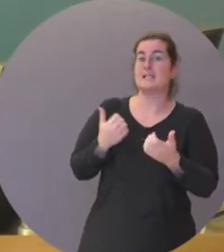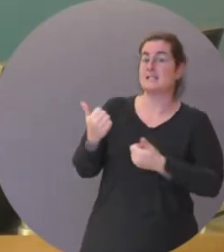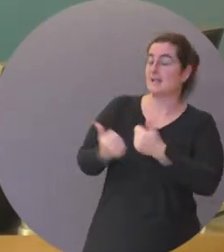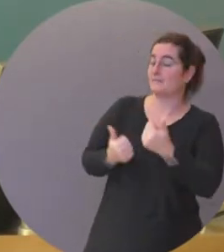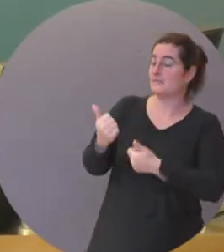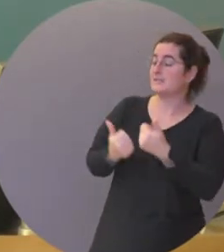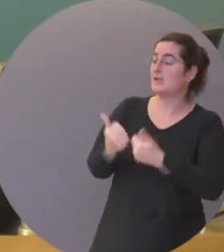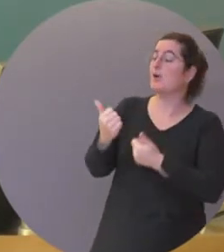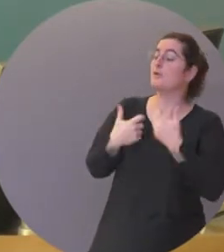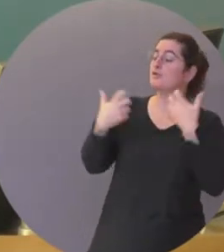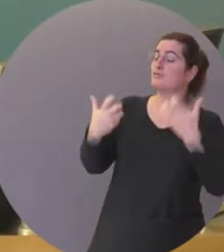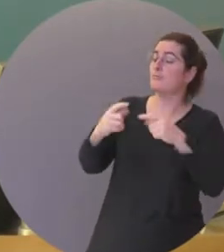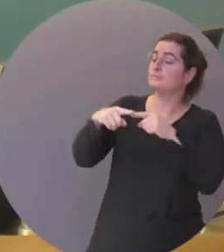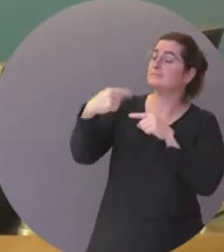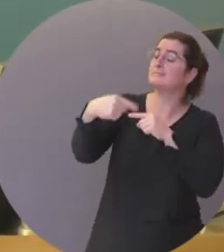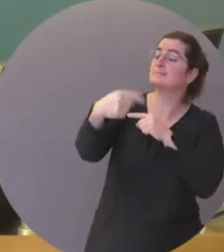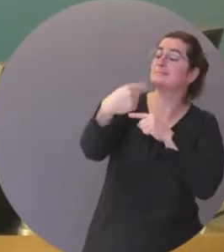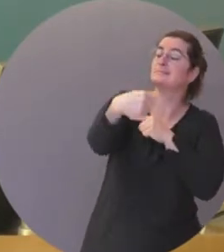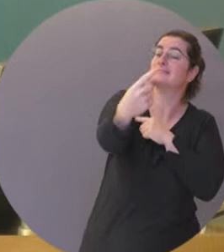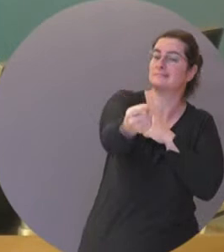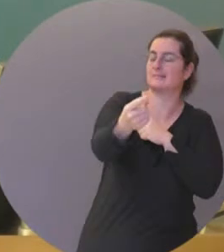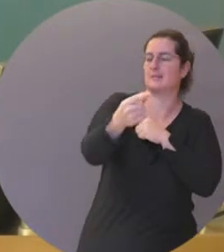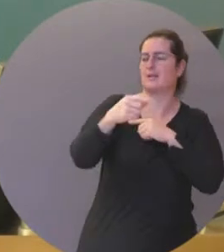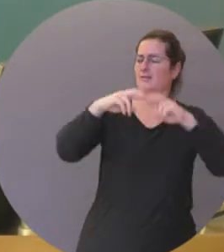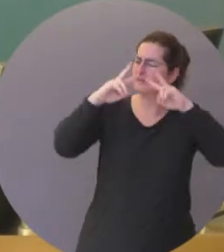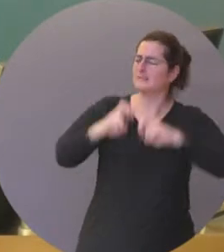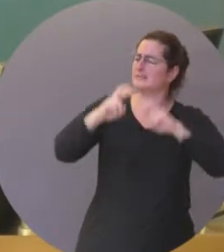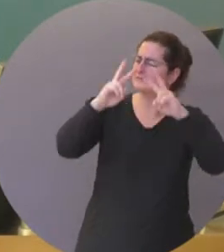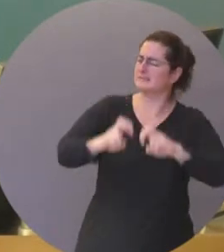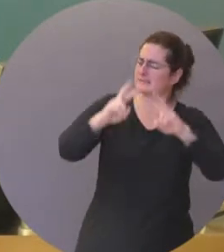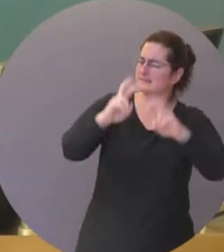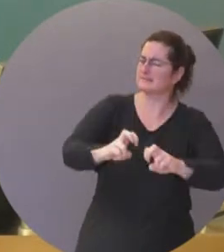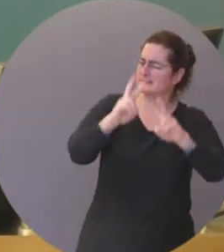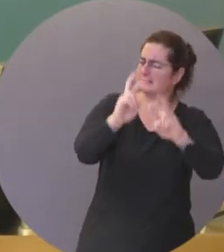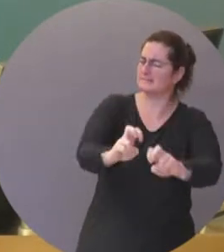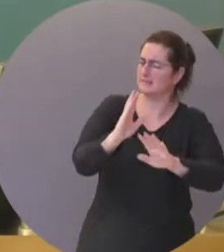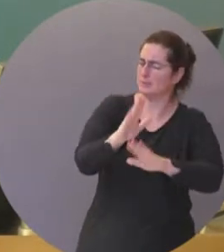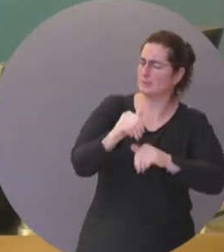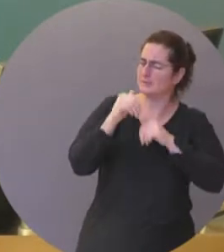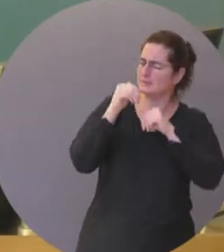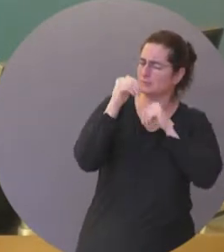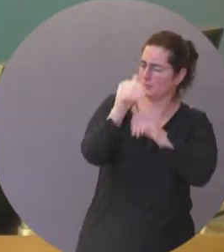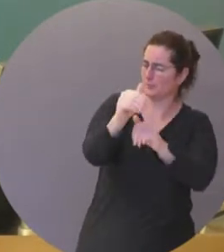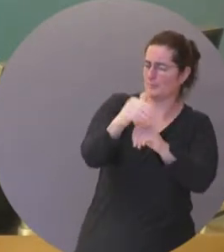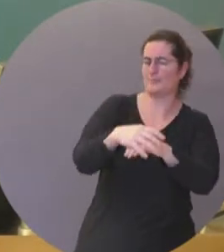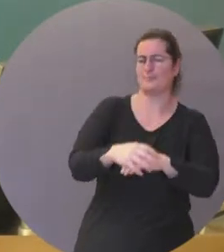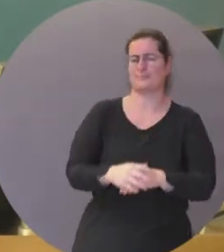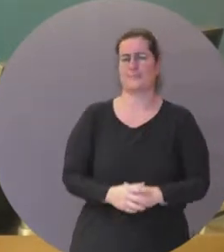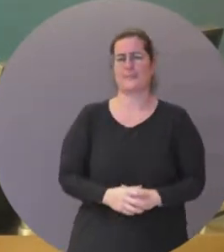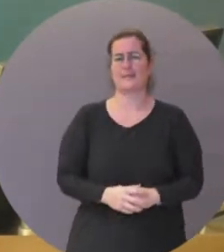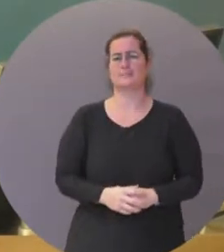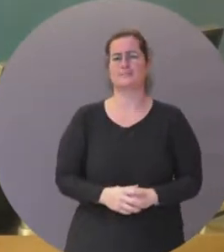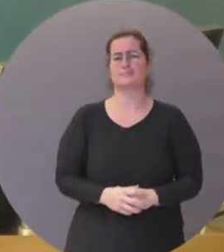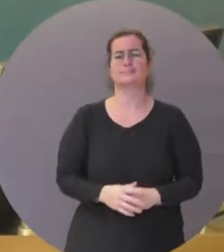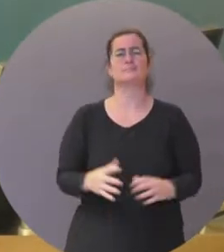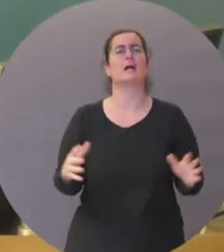dans les prochaines semaines il aura vocation à être partagé évidemment